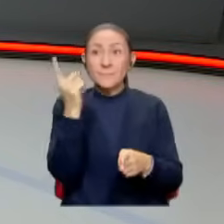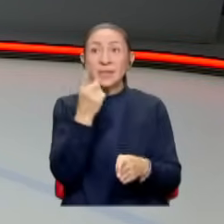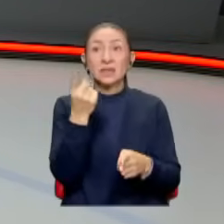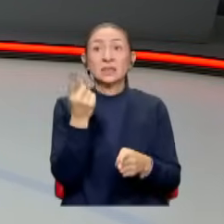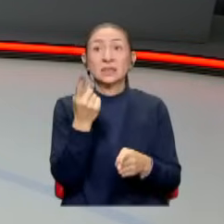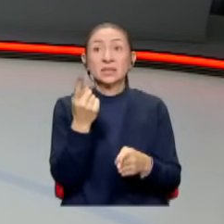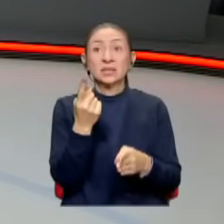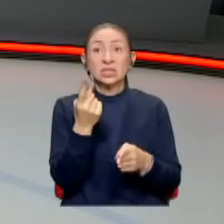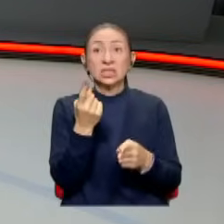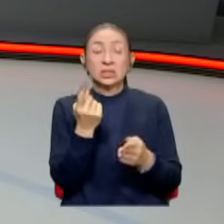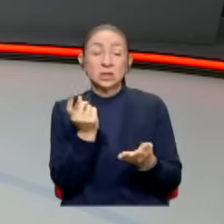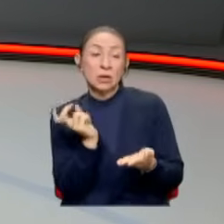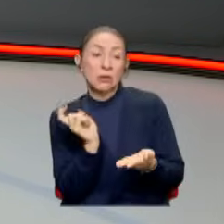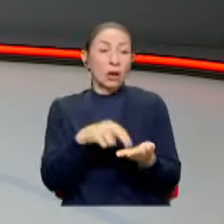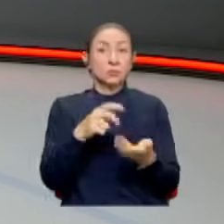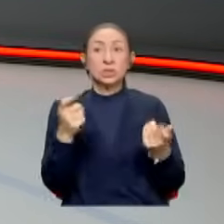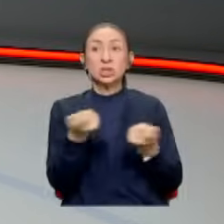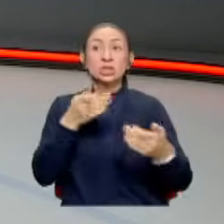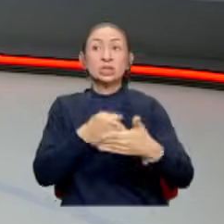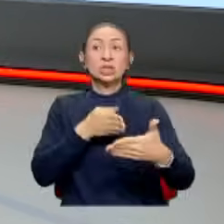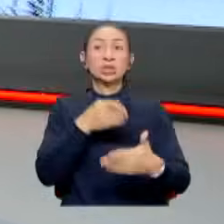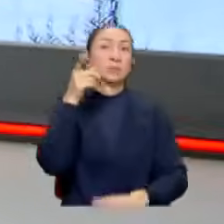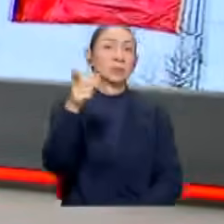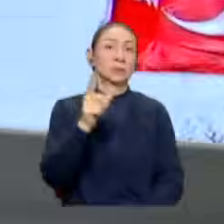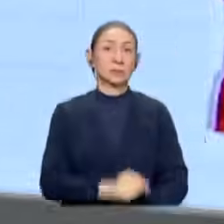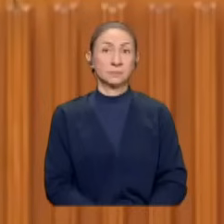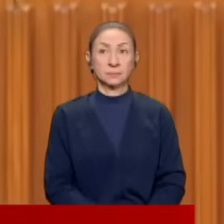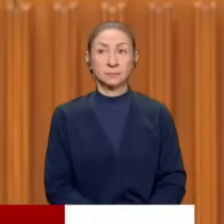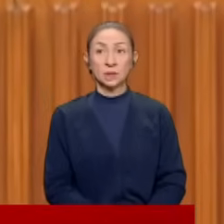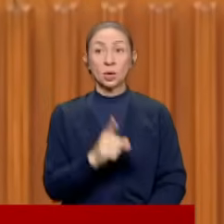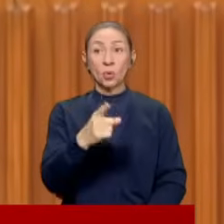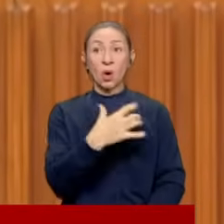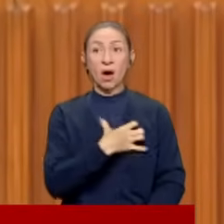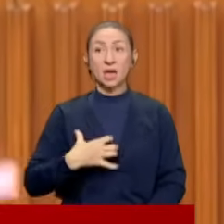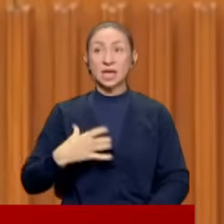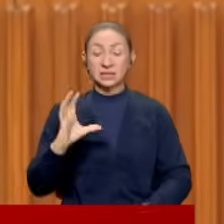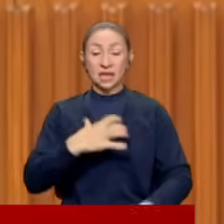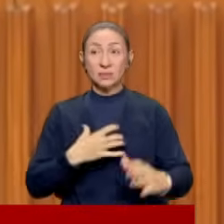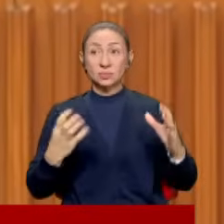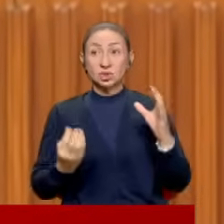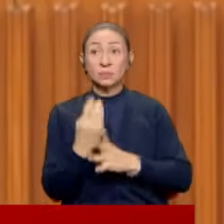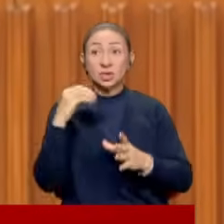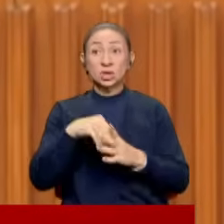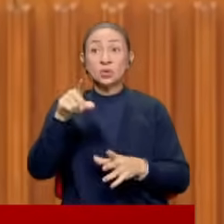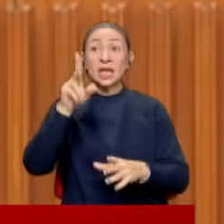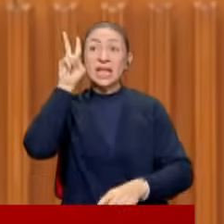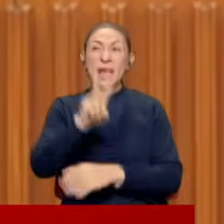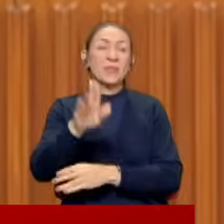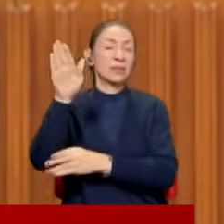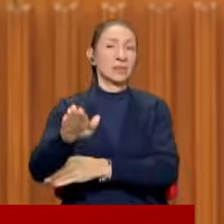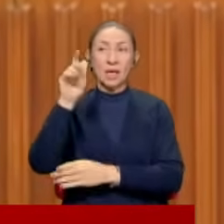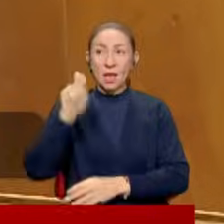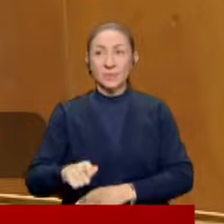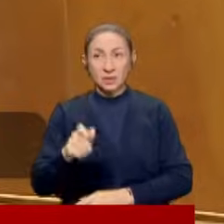bir kalkışma girişimidir diyor bu anayasa sahip çıkmak için üzerine yemin içtik